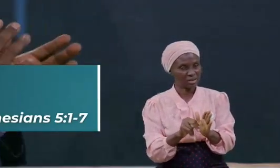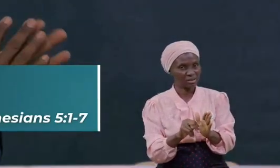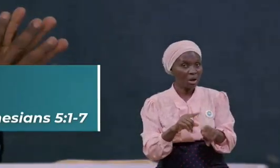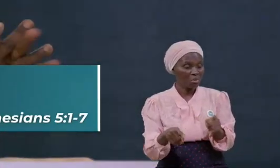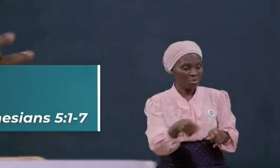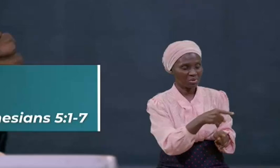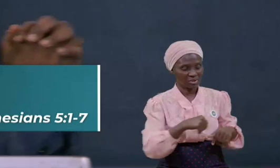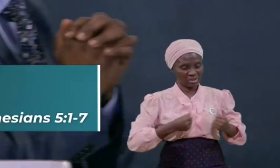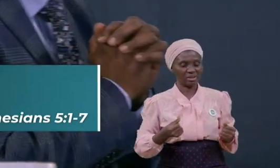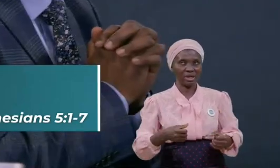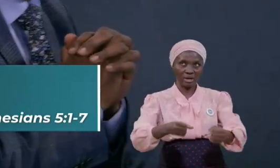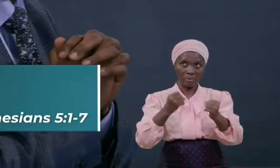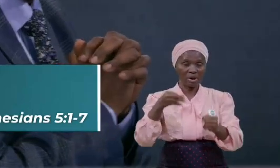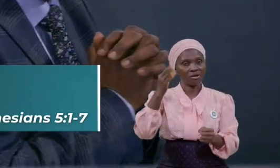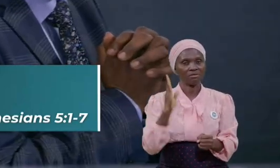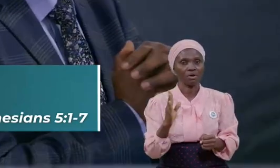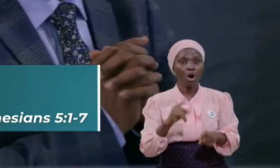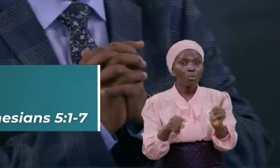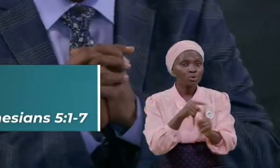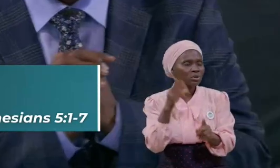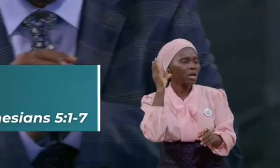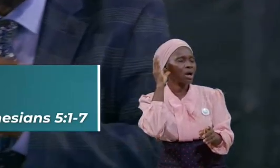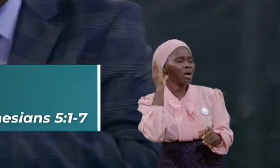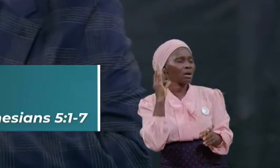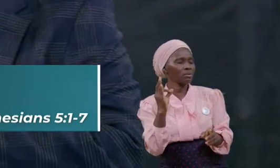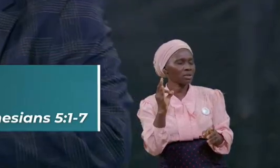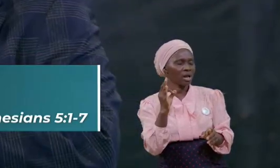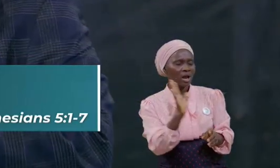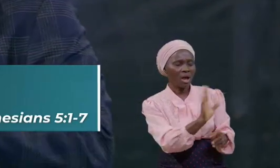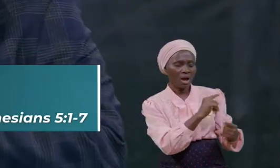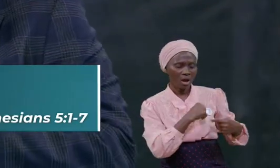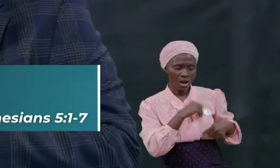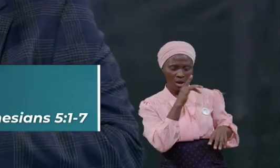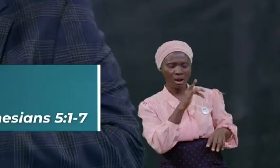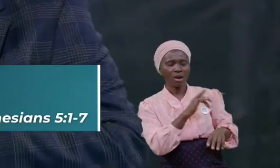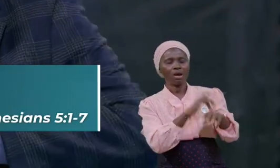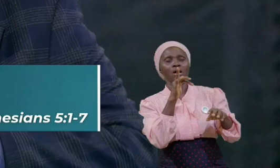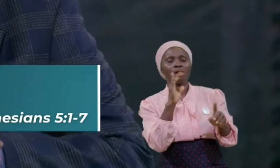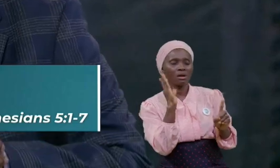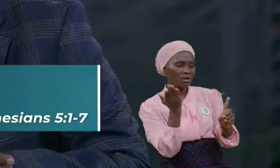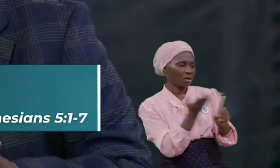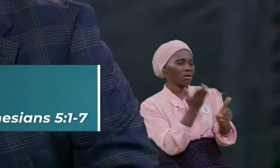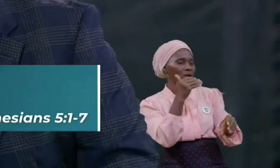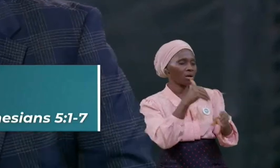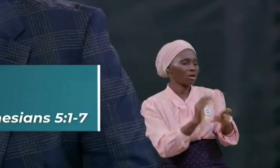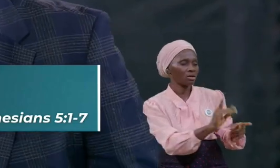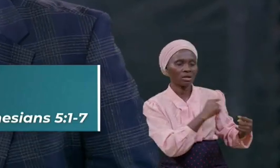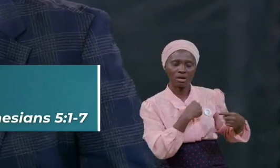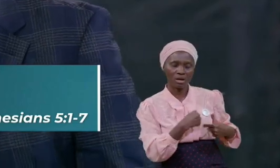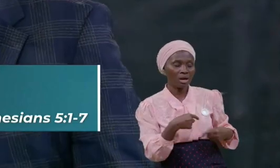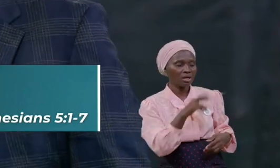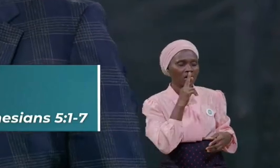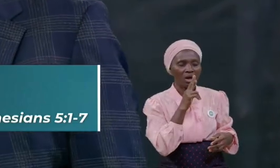ils ont entendu cela, cela a touché leur cœur. Ils étaient convaincus dans leur cœur. Ils eurent le cœur vivement